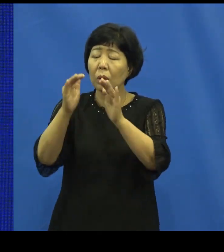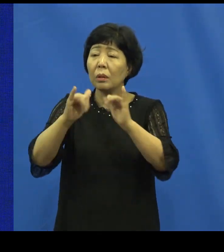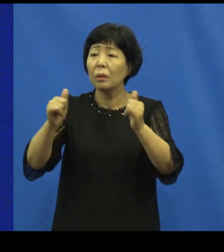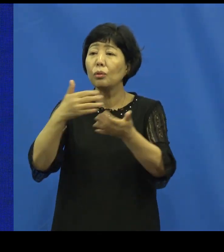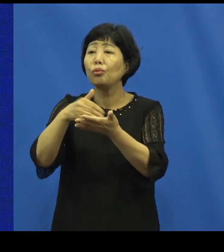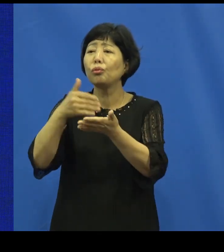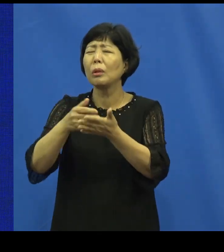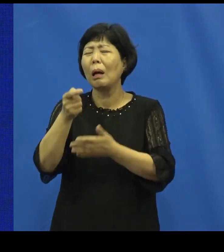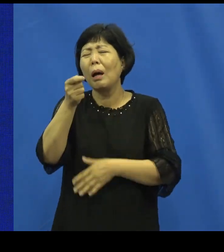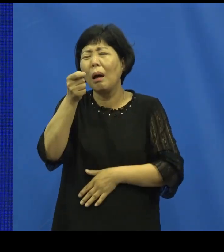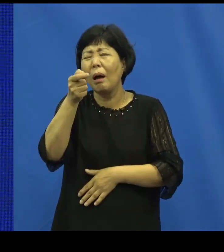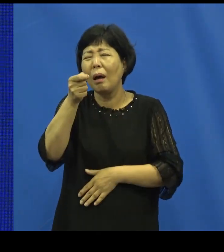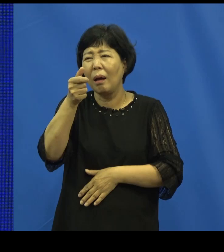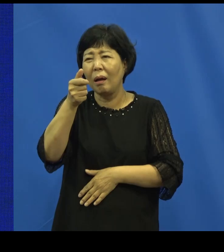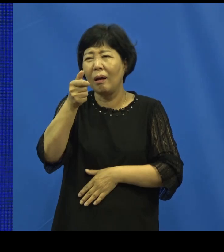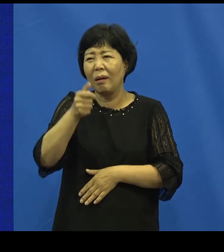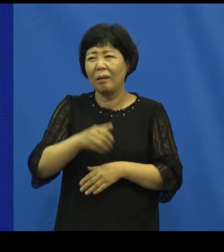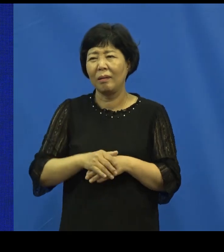띄어요.